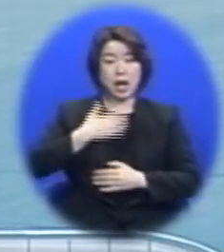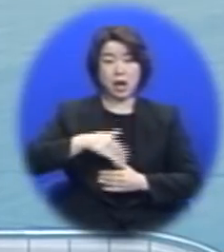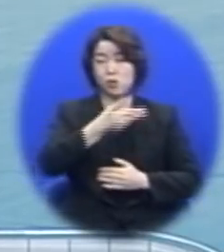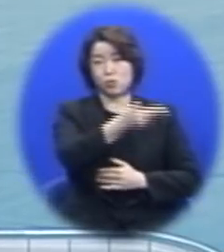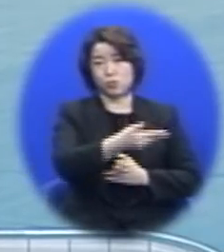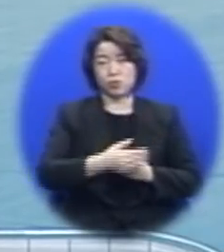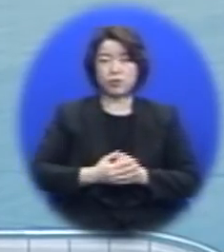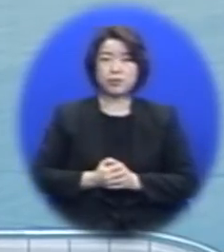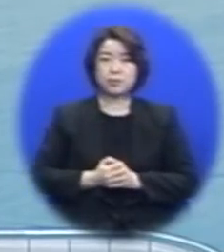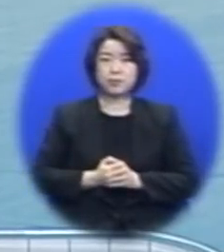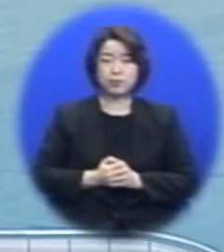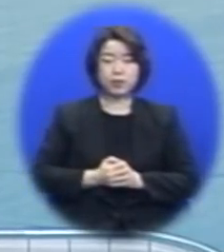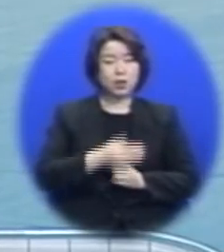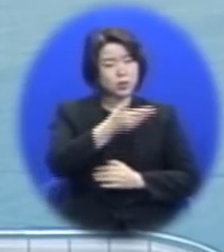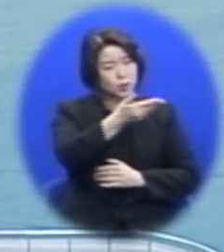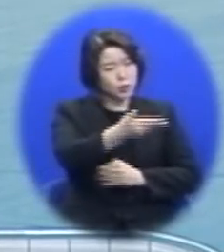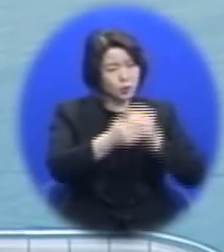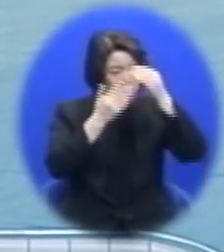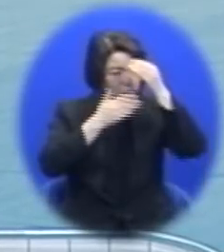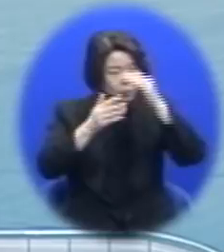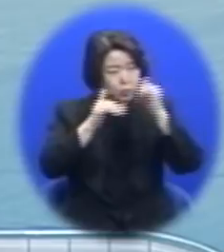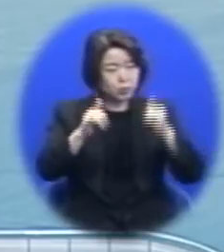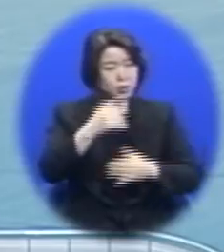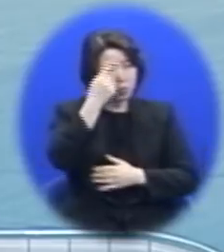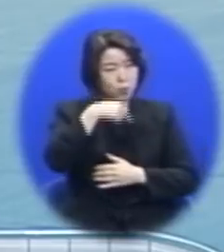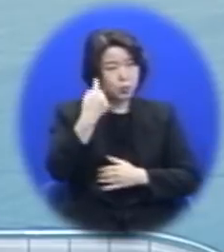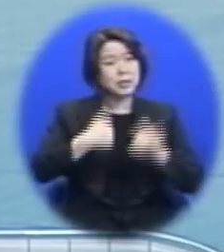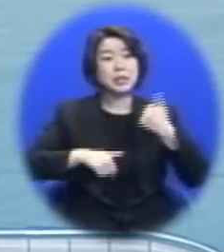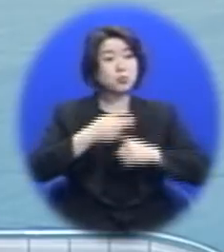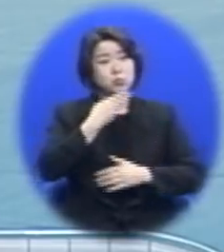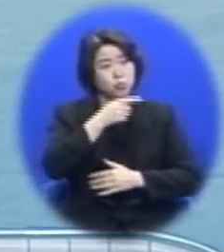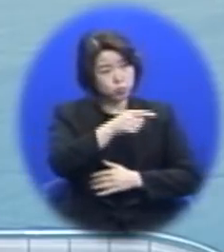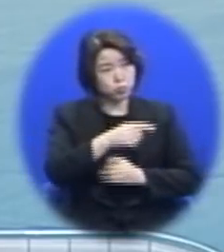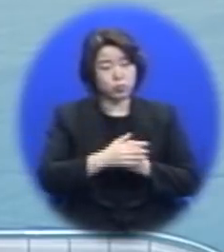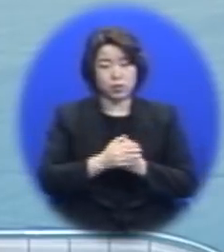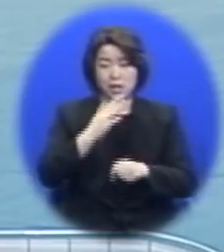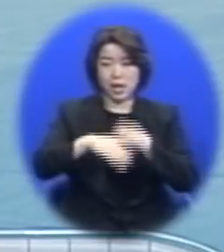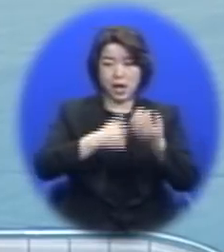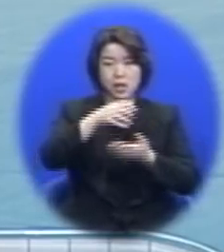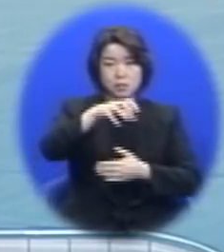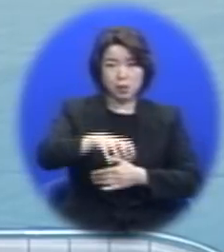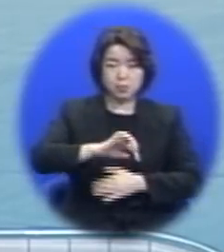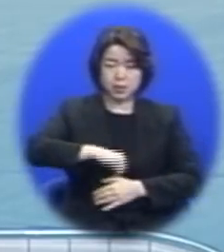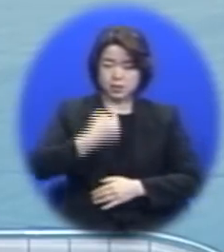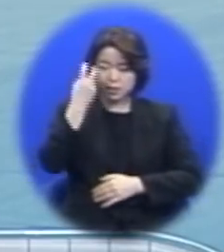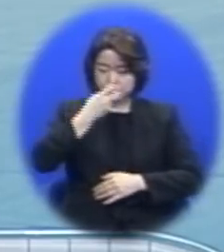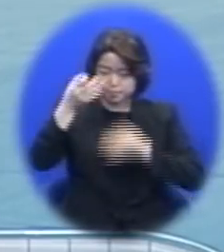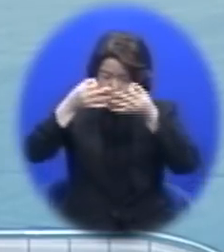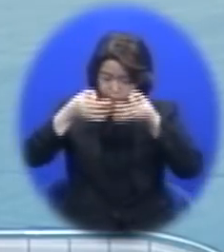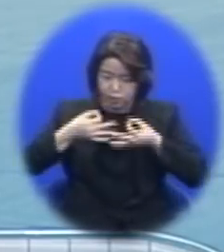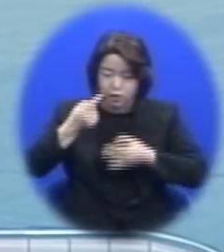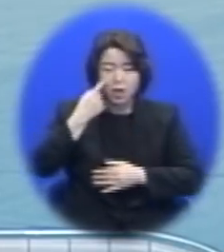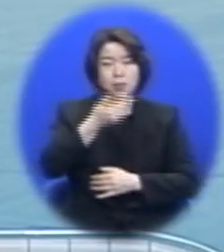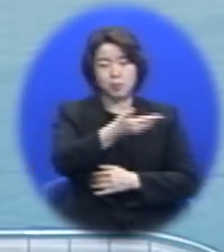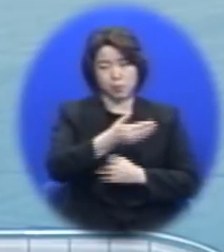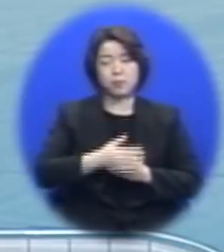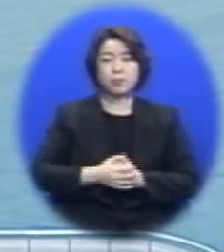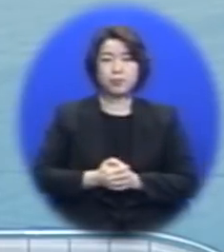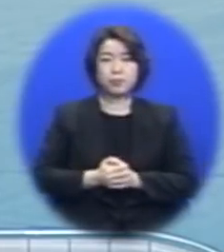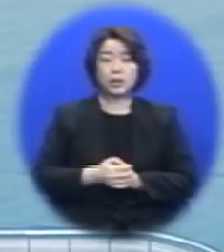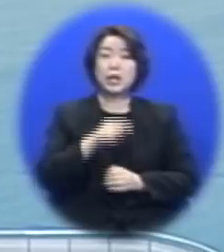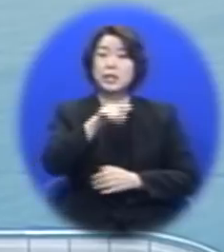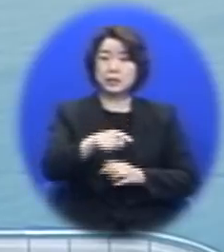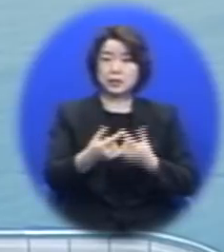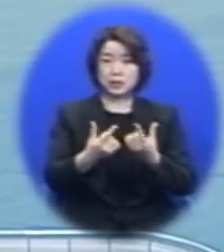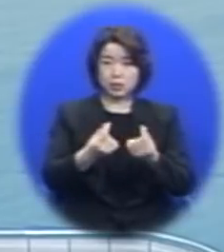알려주었어요. 성도님의 얼굴에 기쁨이 없습니다. 하나님 앞에 나가서 자기를 점검할 수 있게 해주려고.